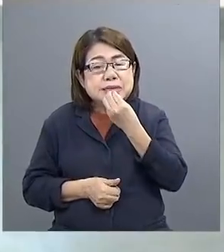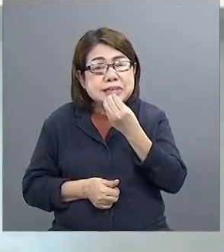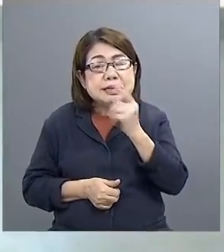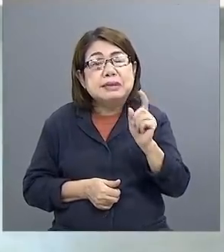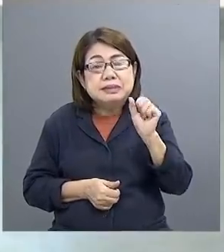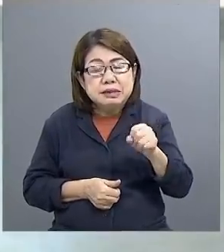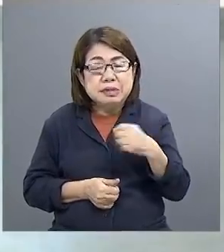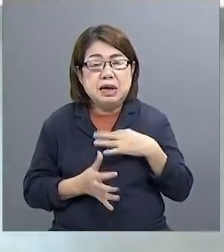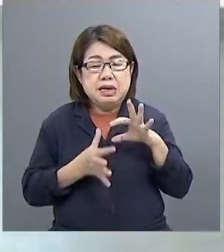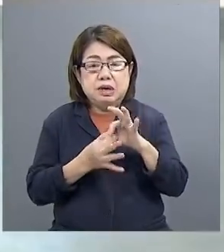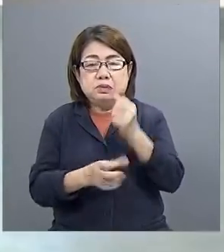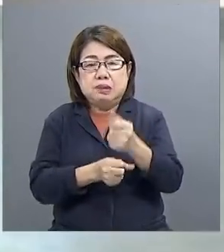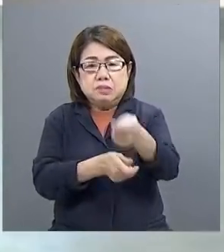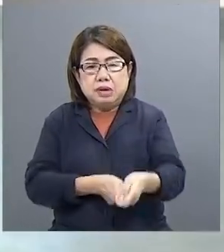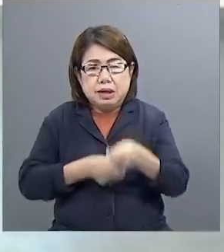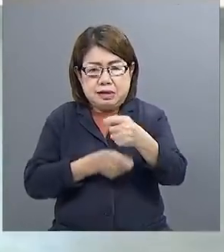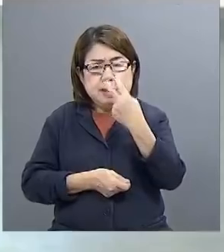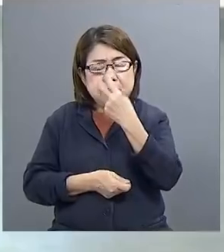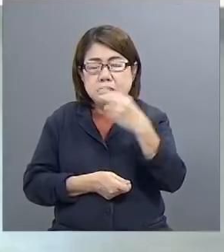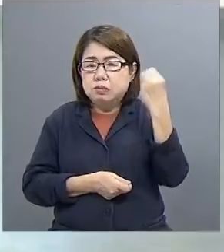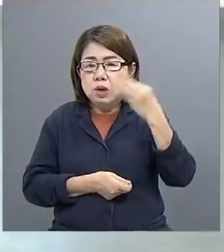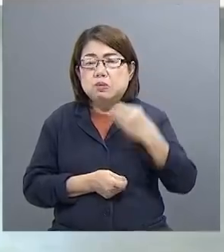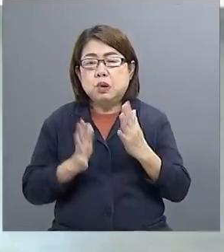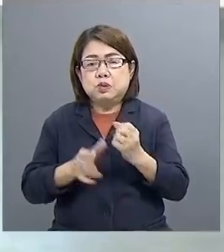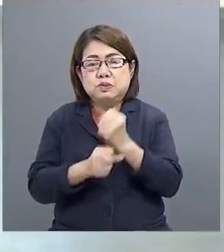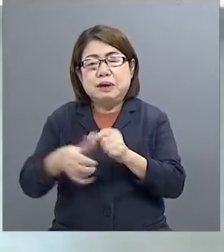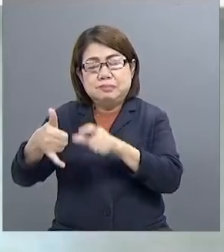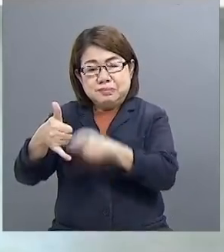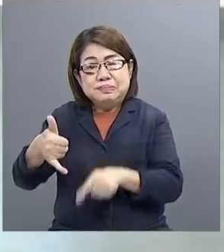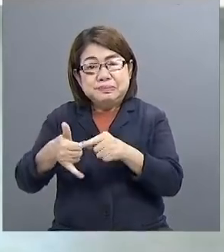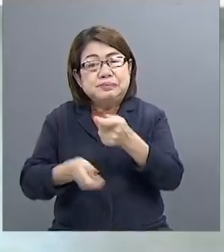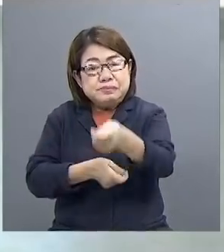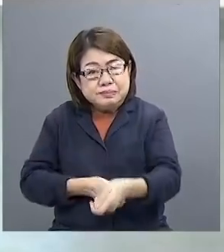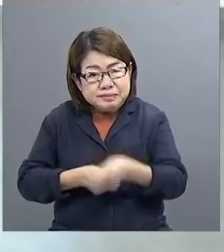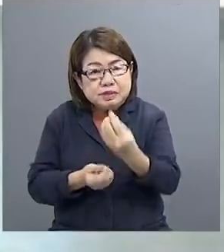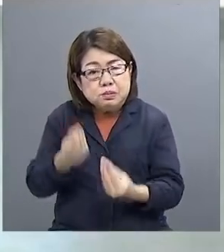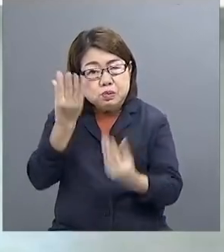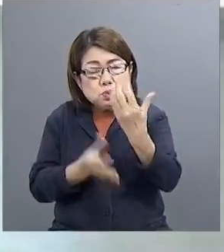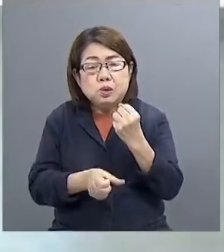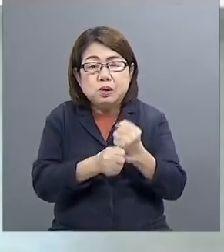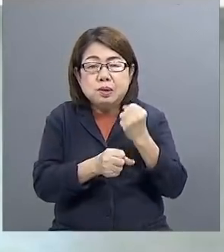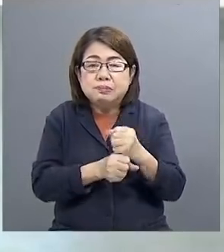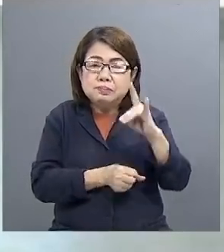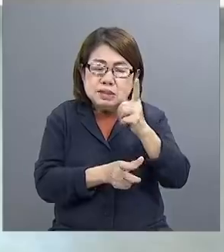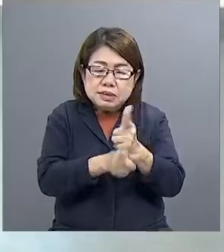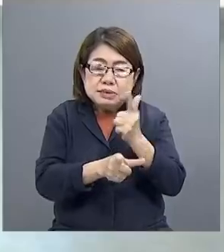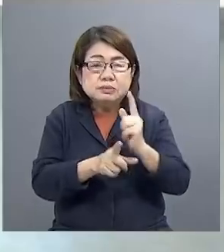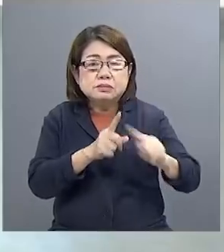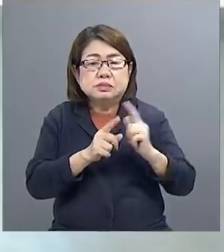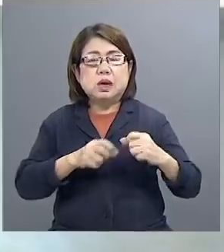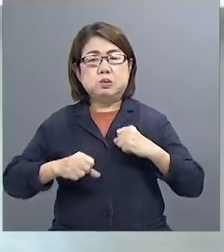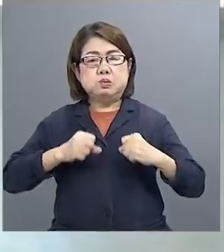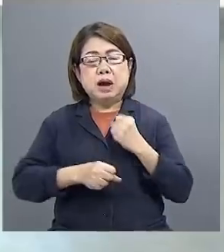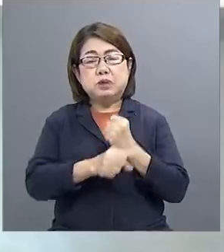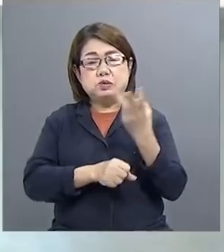เห็นเกษตรกรหรือว่าคนที่ทำในเรื่องของปศุสัตว์ต่างๆเนี่ยในต่อไปที่หนุ่มสาวมาคืนจบครับก็จะเสียใจที่จะ